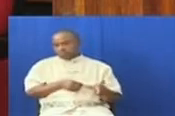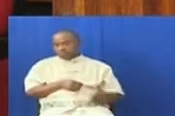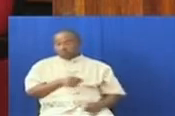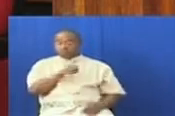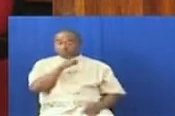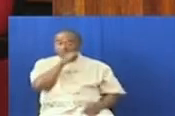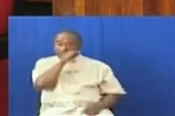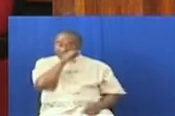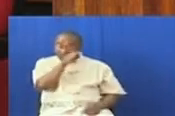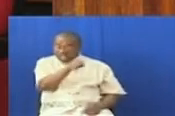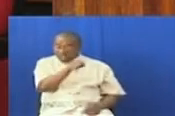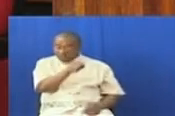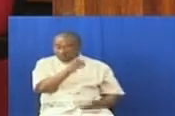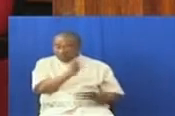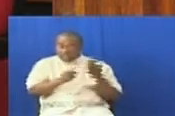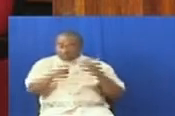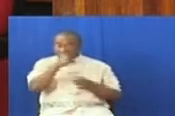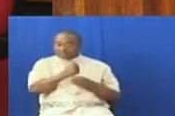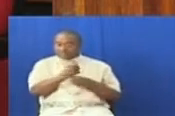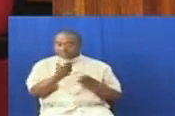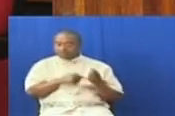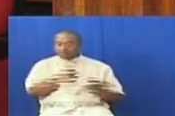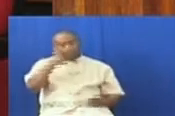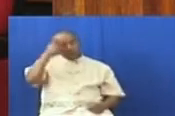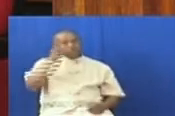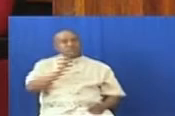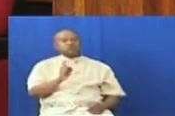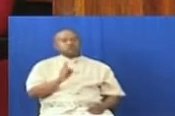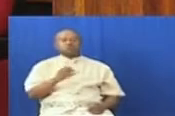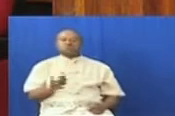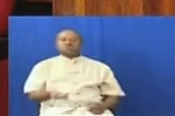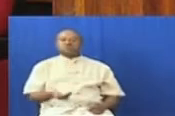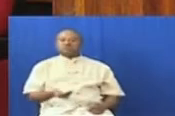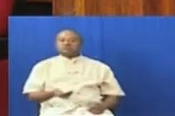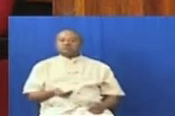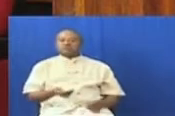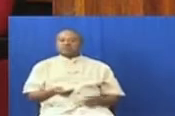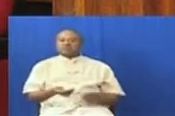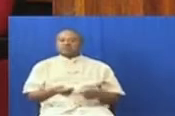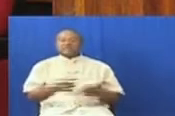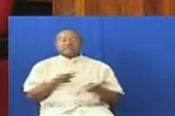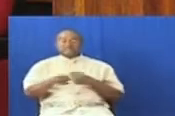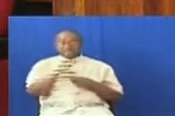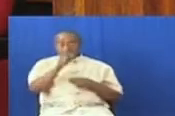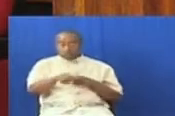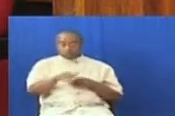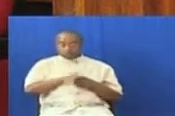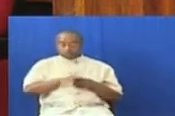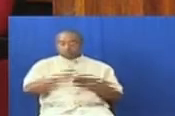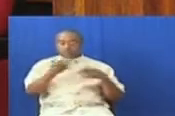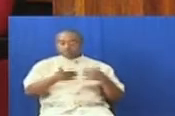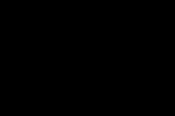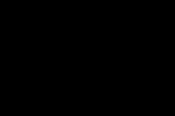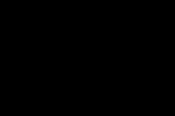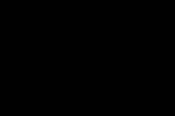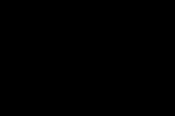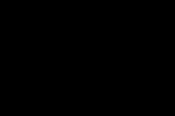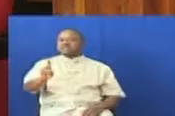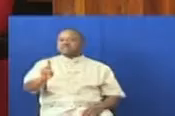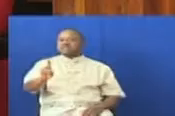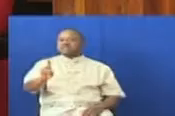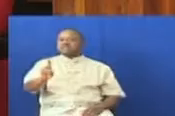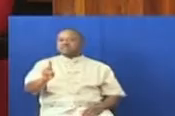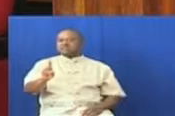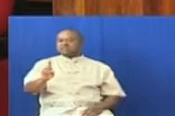ambao sio waaminifu wafanyabiashara wakubwa wale wanayetumia zile EFD. Anakuambia